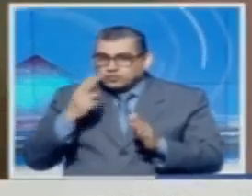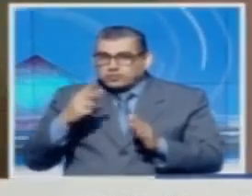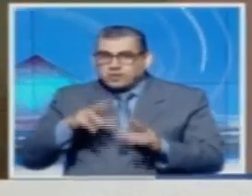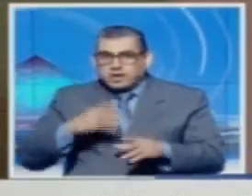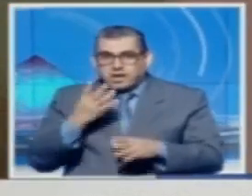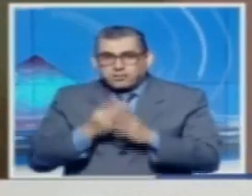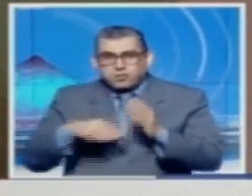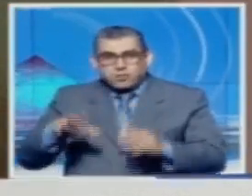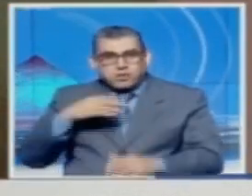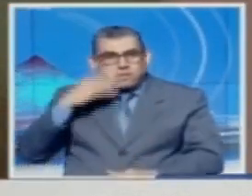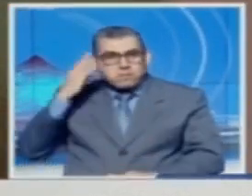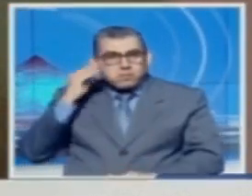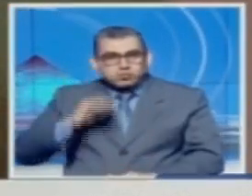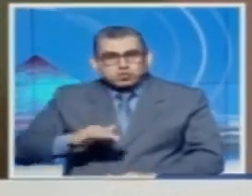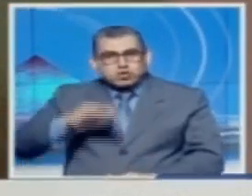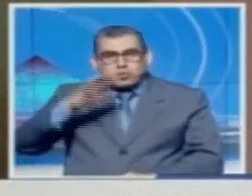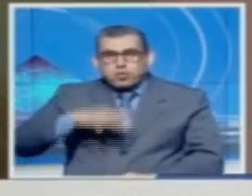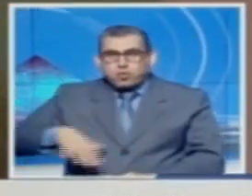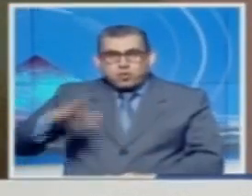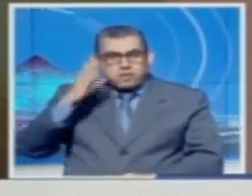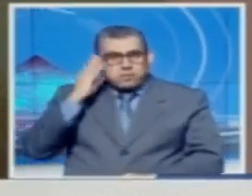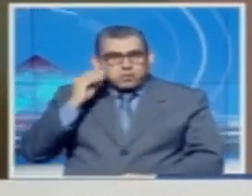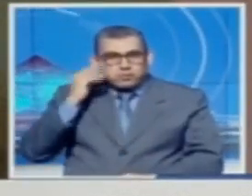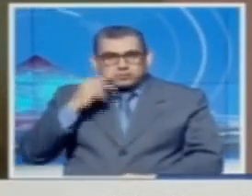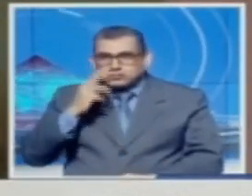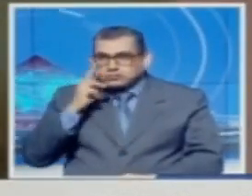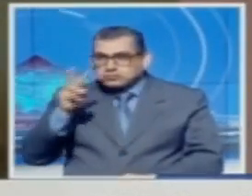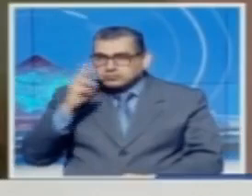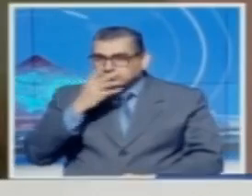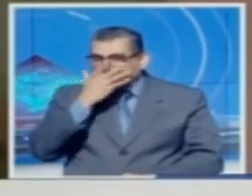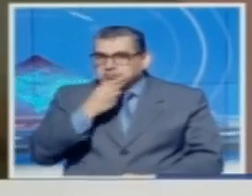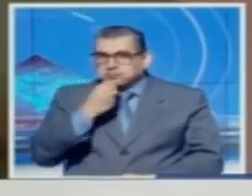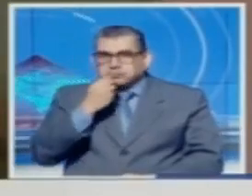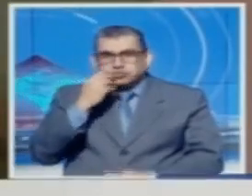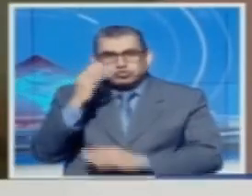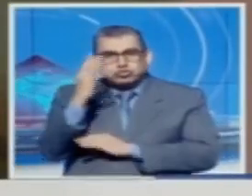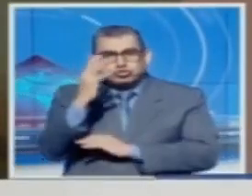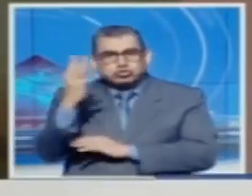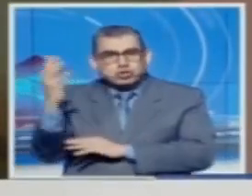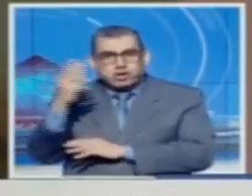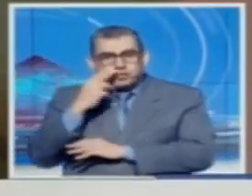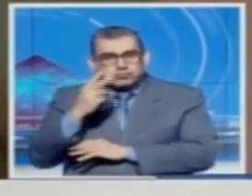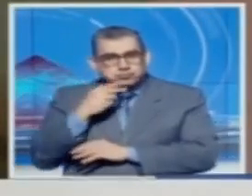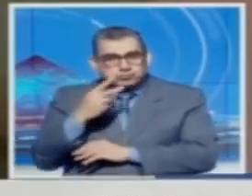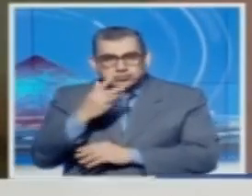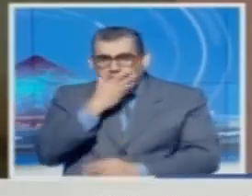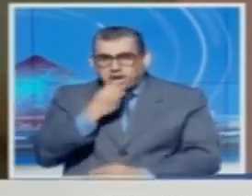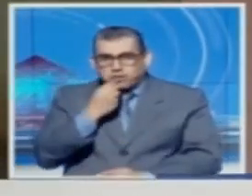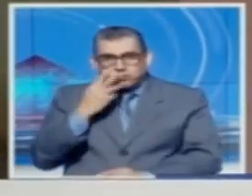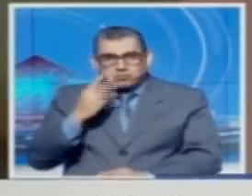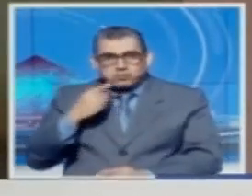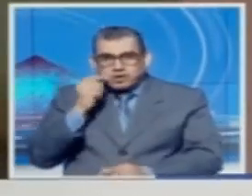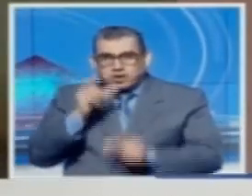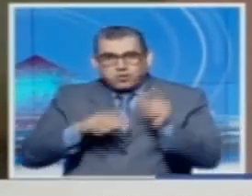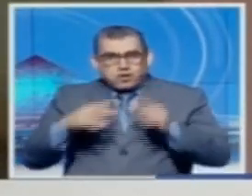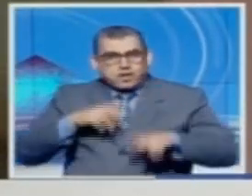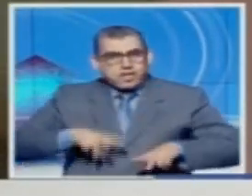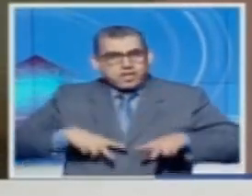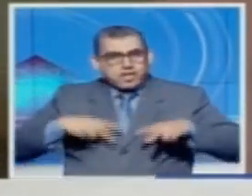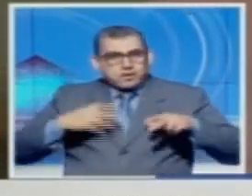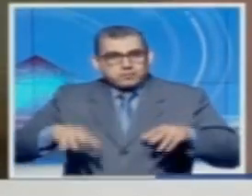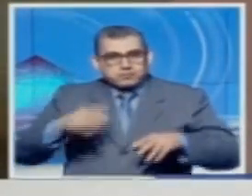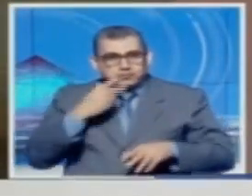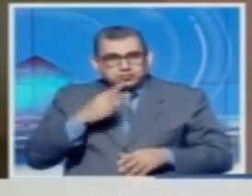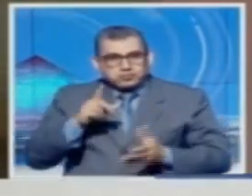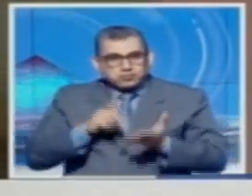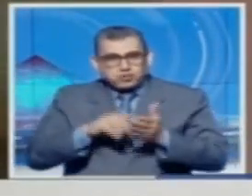الكل اتبسط، كبير وصغير، فيها المناظر جميلة جدا، أشجار ومناظر طبيعية جميلة، والناس فيها متعاونة وجميلة، والعيال